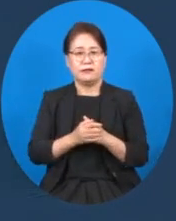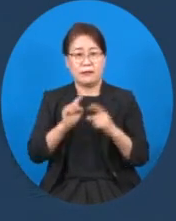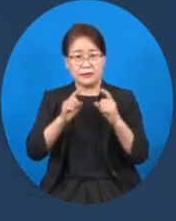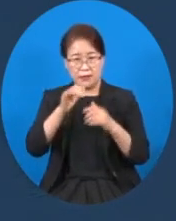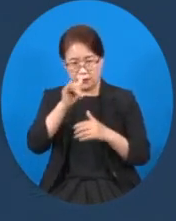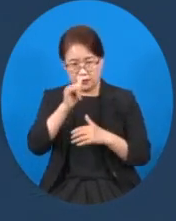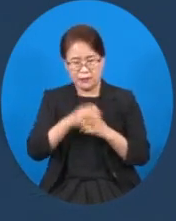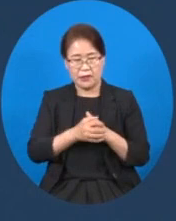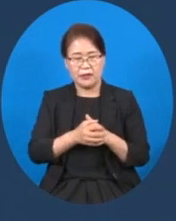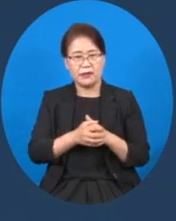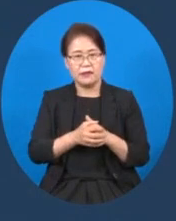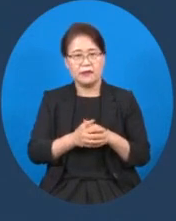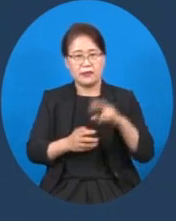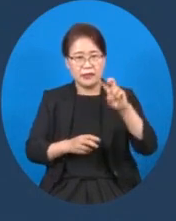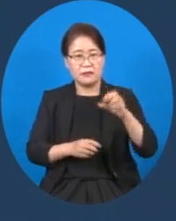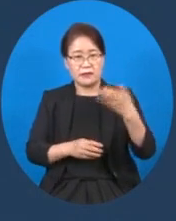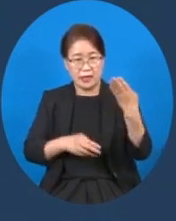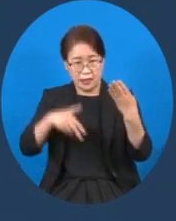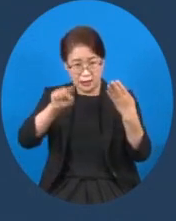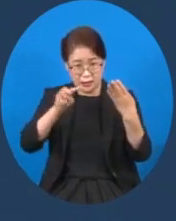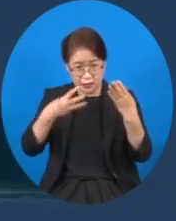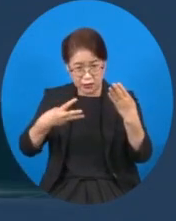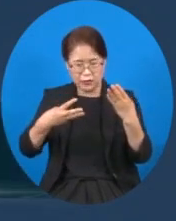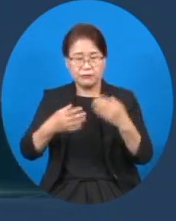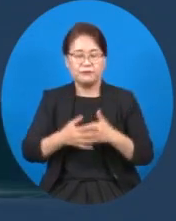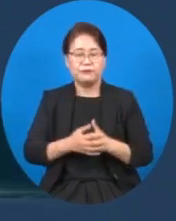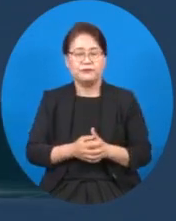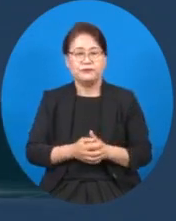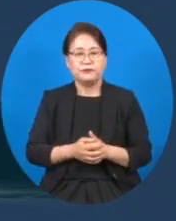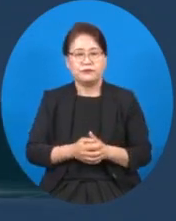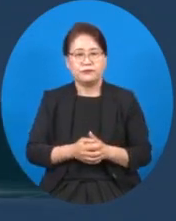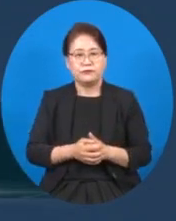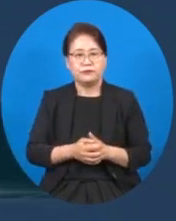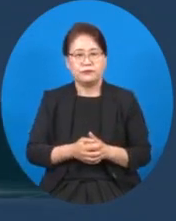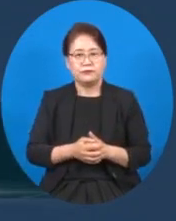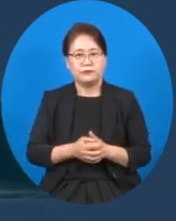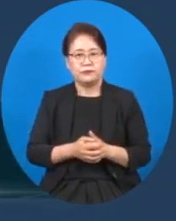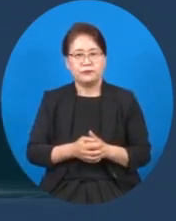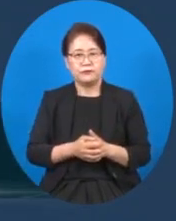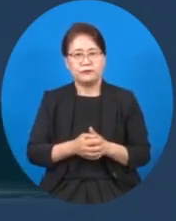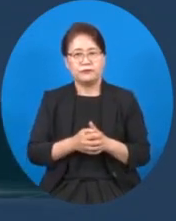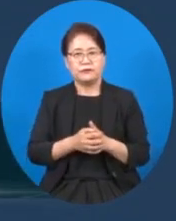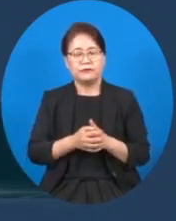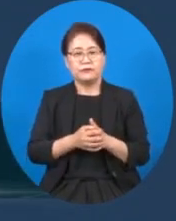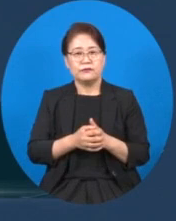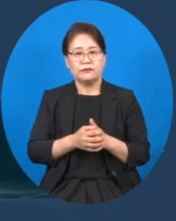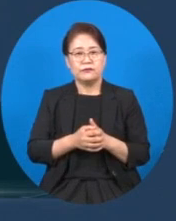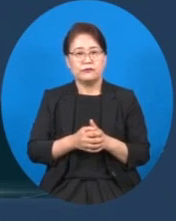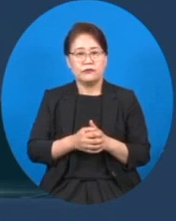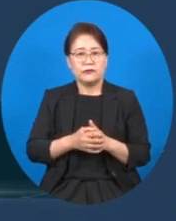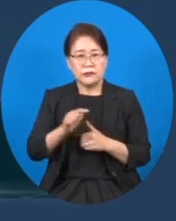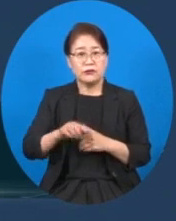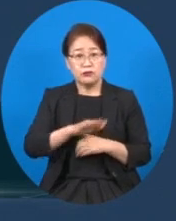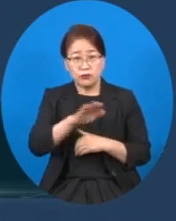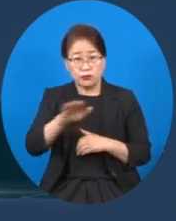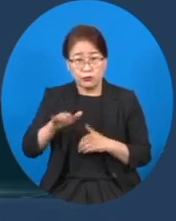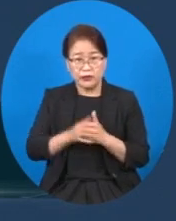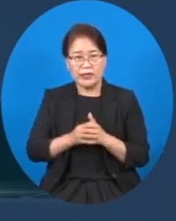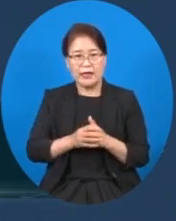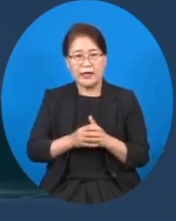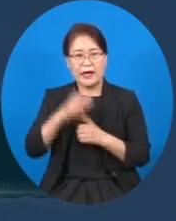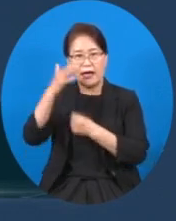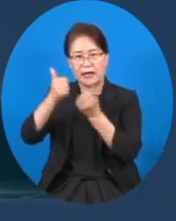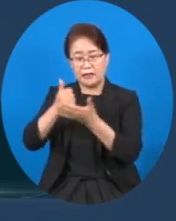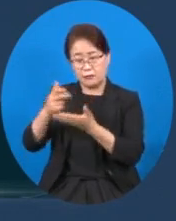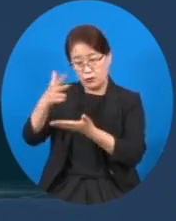말씀하십니다. 24절의 말씀을 보게 되면요, 이런 약속을 하셔요. 24절의 말씀을 읽어볼까요? 다 같이요. 이는 우리가 우리